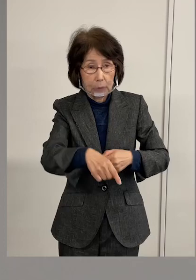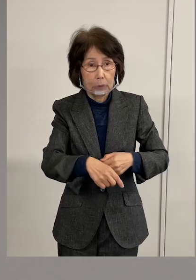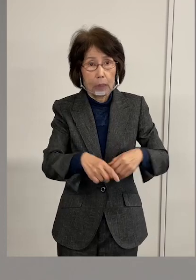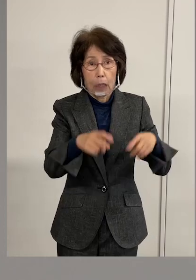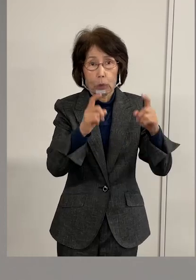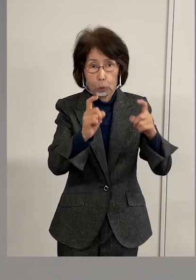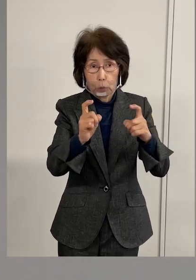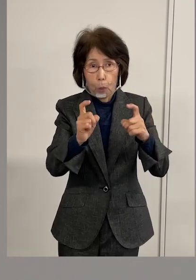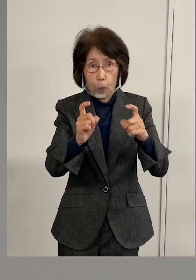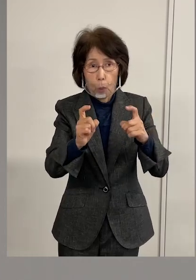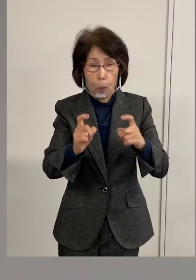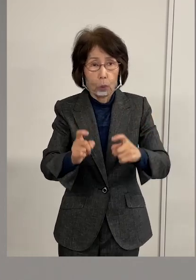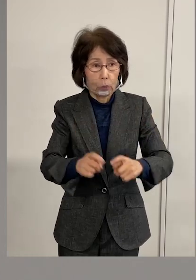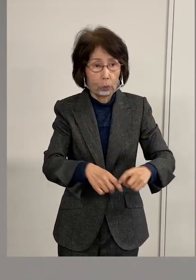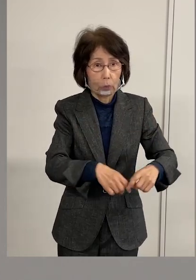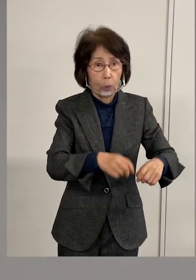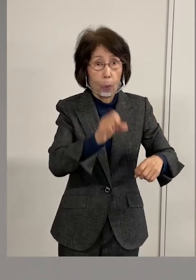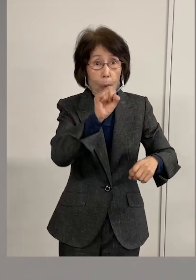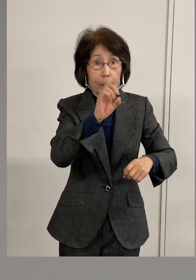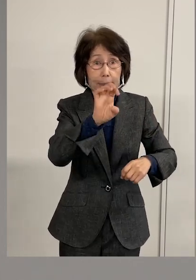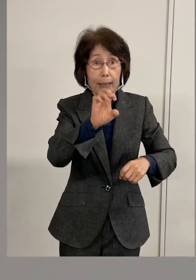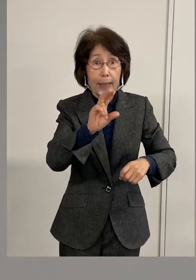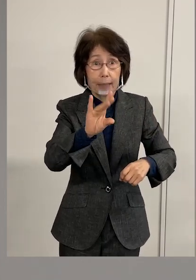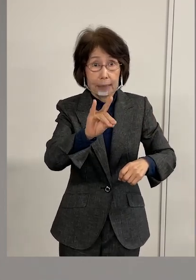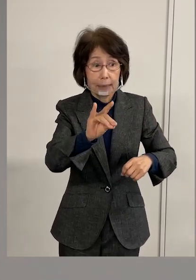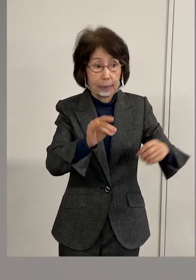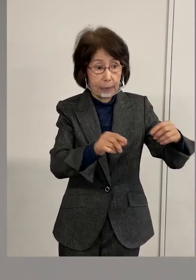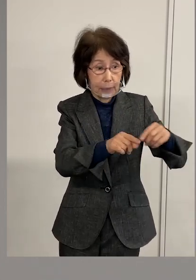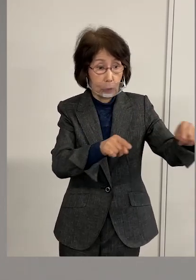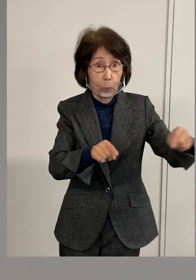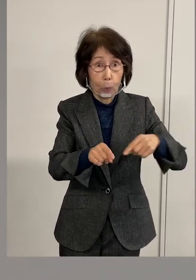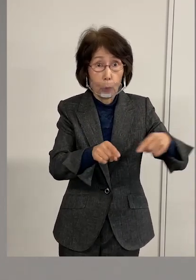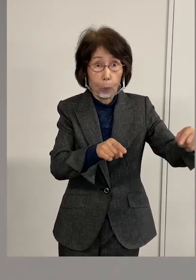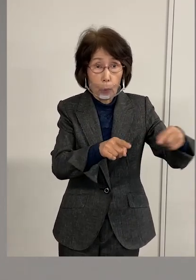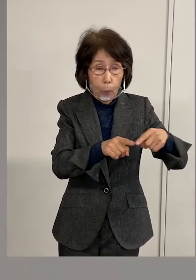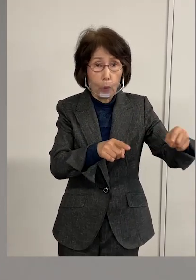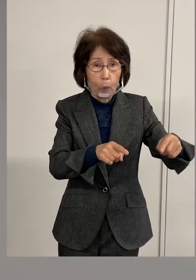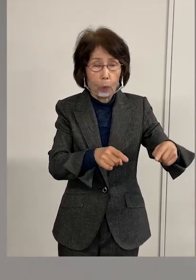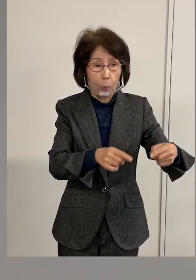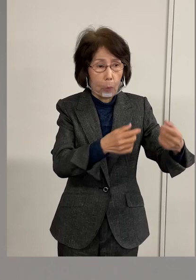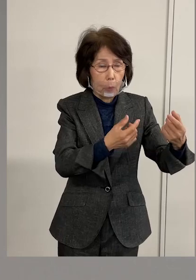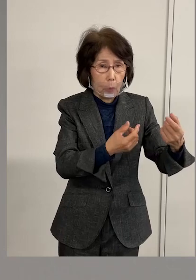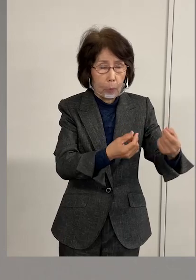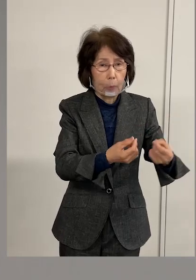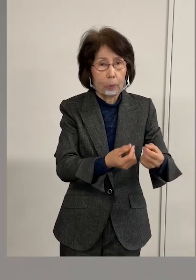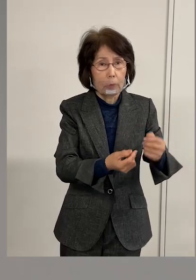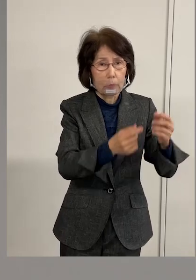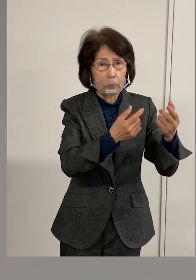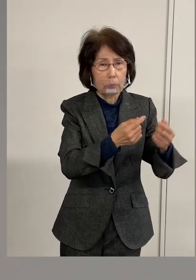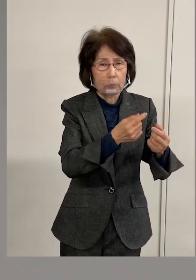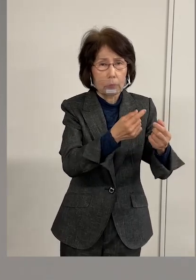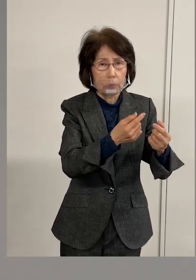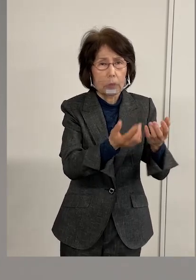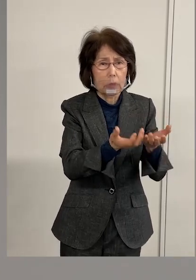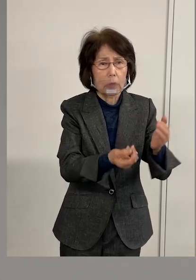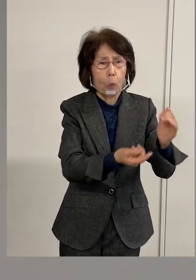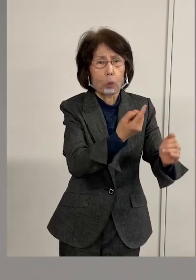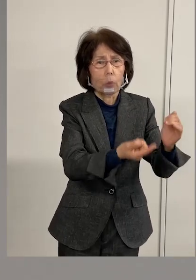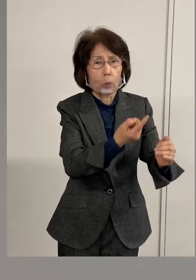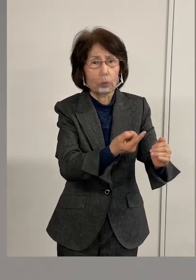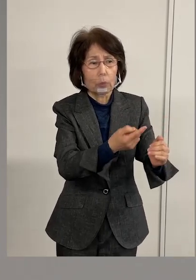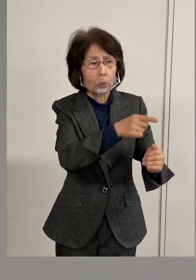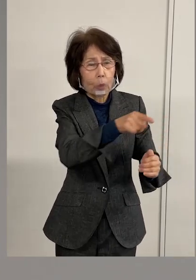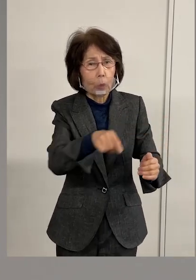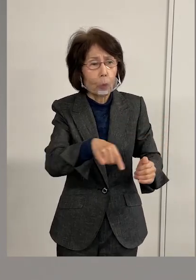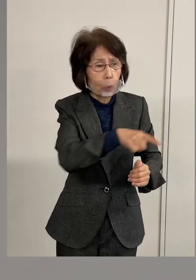佐伯の間の、あそこでも定期的に地震が起こってるんですが、多分そこと南海トラフ地震とは相関関係が多分